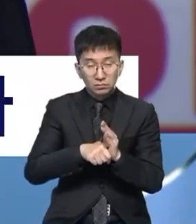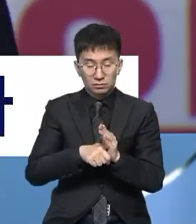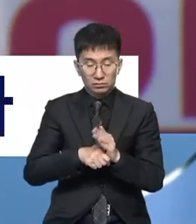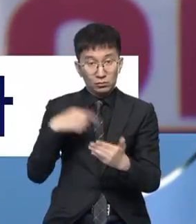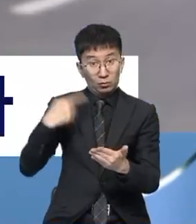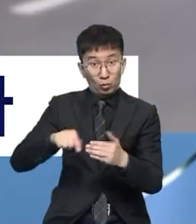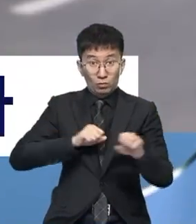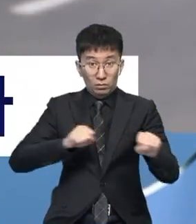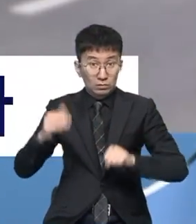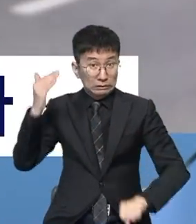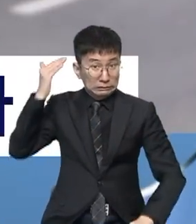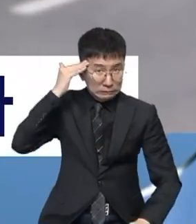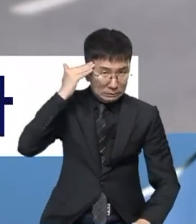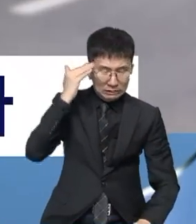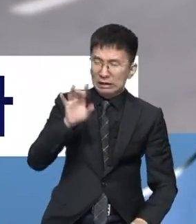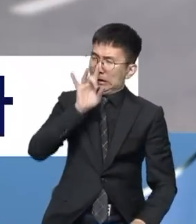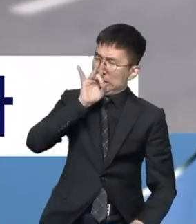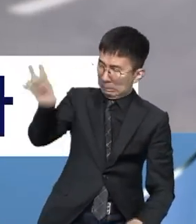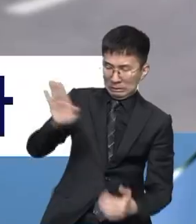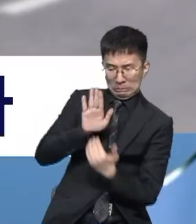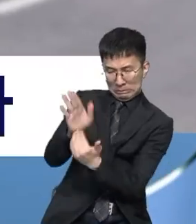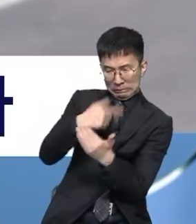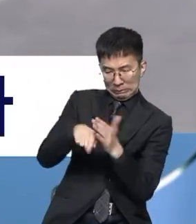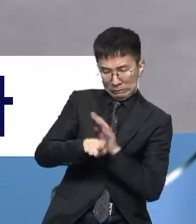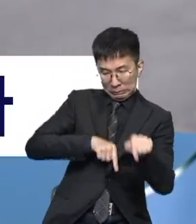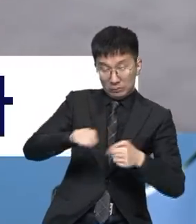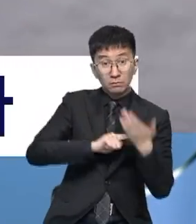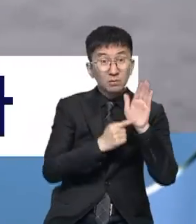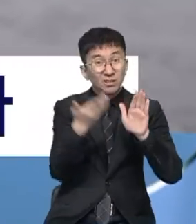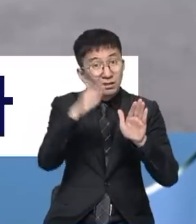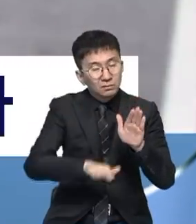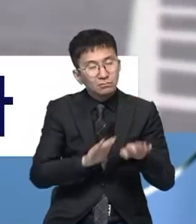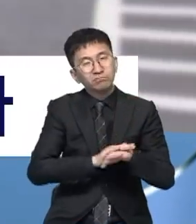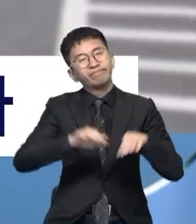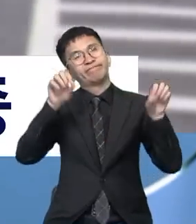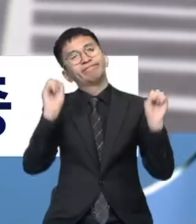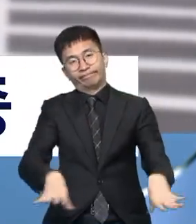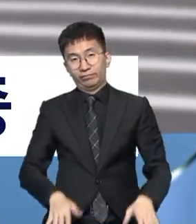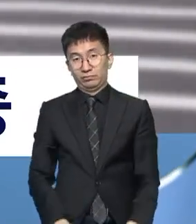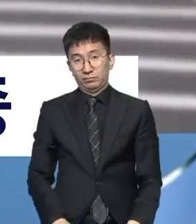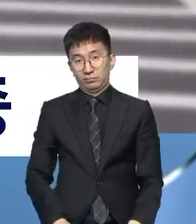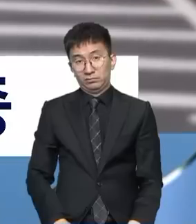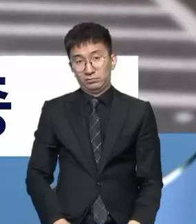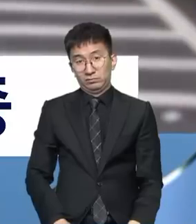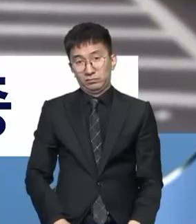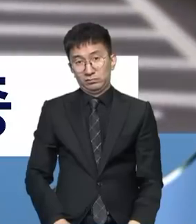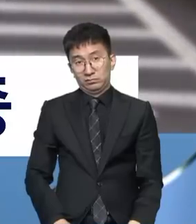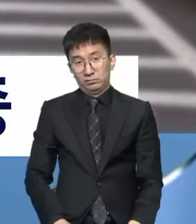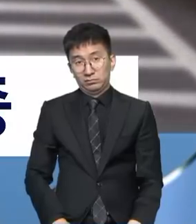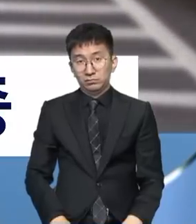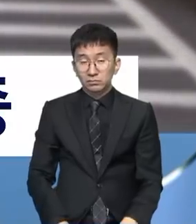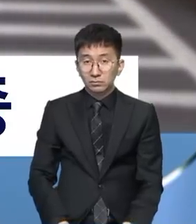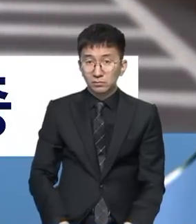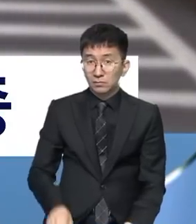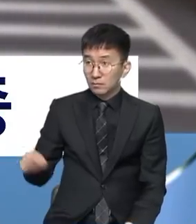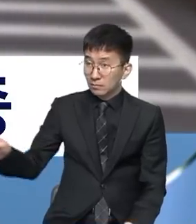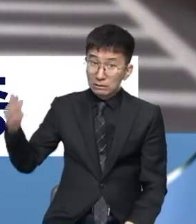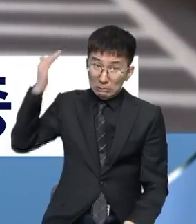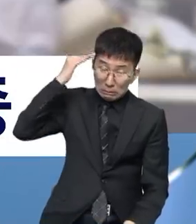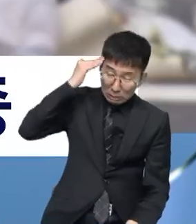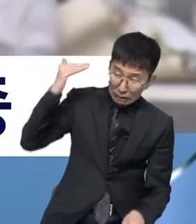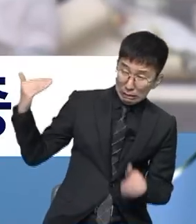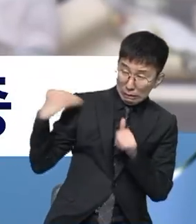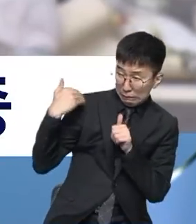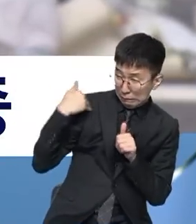침에 대한 대책을 발표했지만 아무 소용이 없었다는 걸 보여준 겁니다 물론 학생의 교육활동 침해를 학생부에 등재하는 법안 그리고